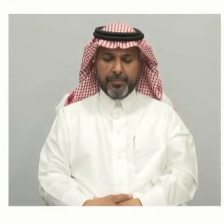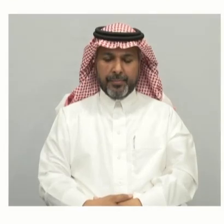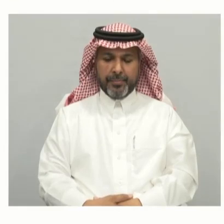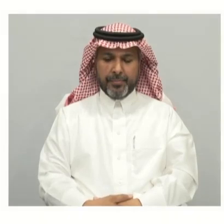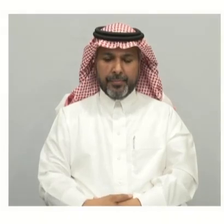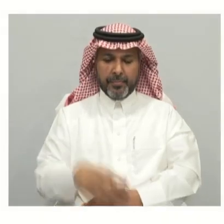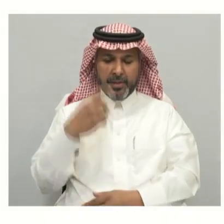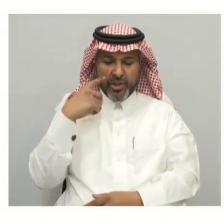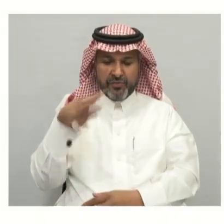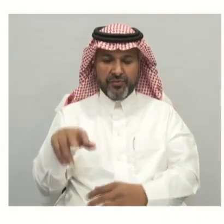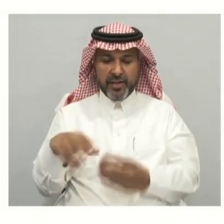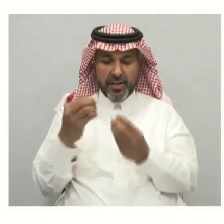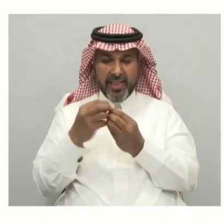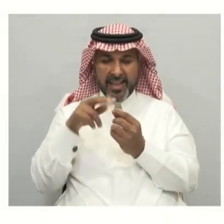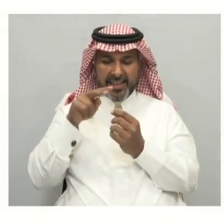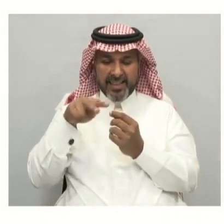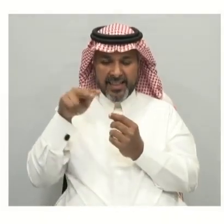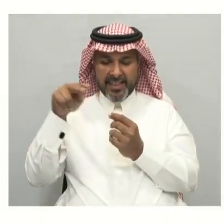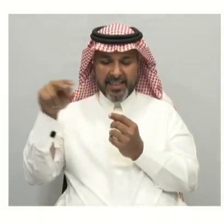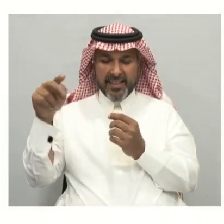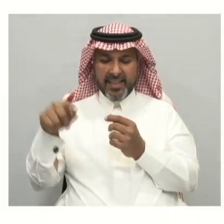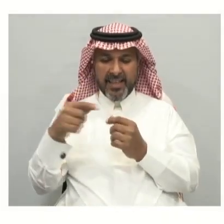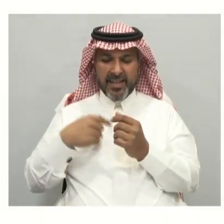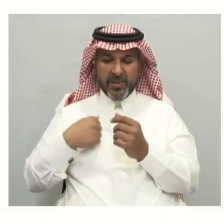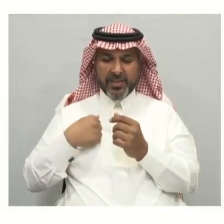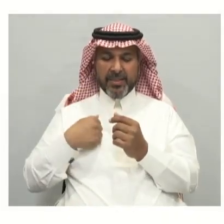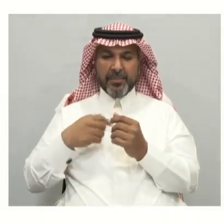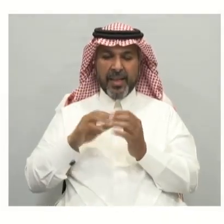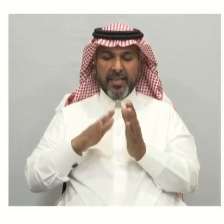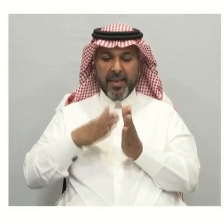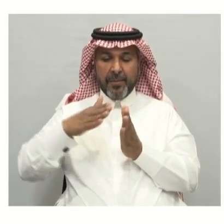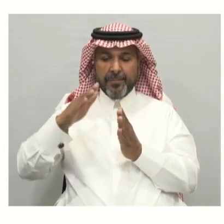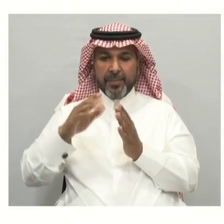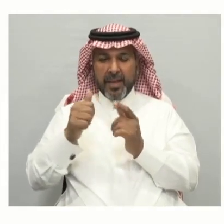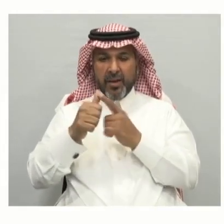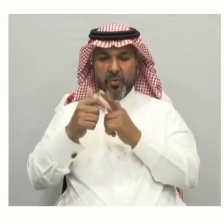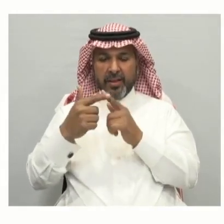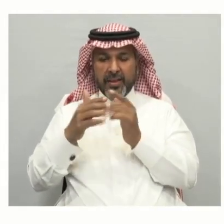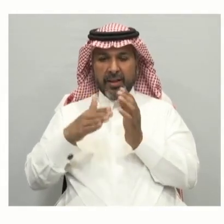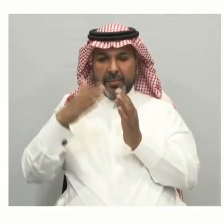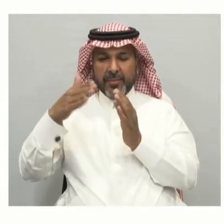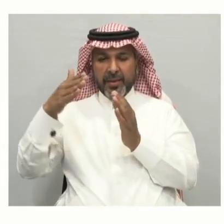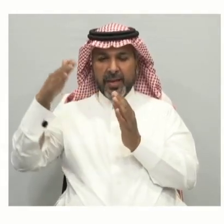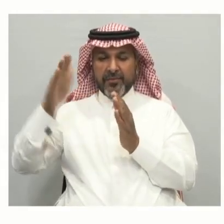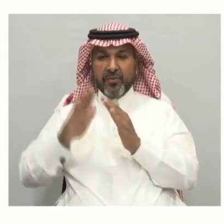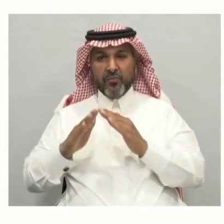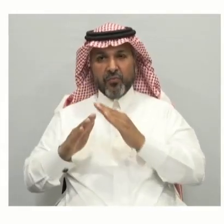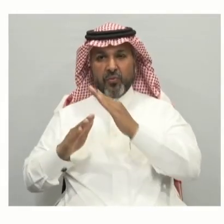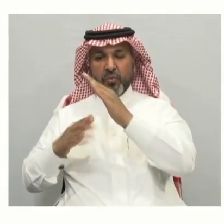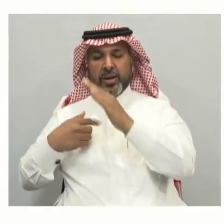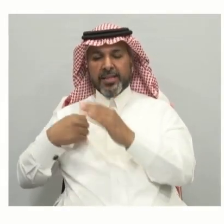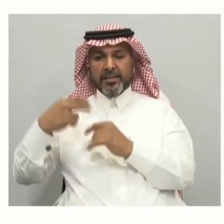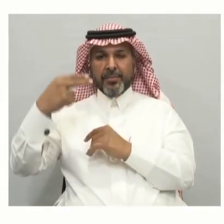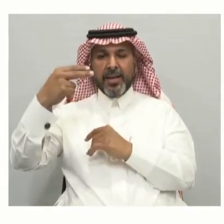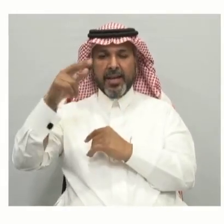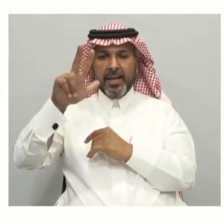هنا انماط العلاقه كما هو ممثل امامكم نلاحظ في التمثيل الاول هنا العلاقه طرديه